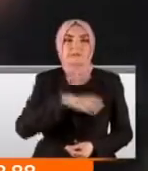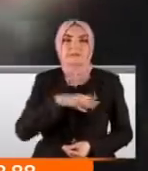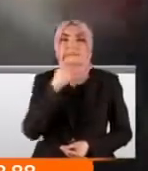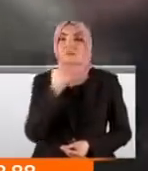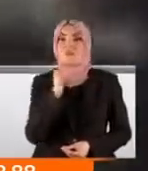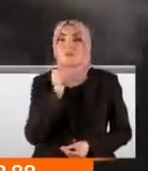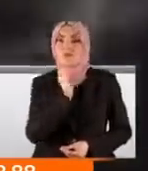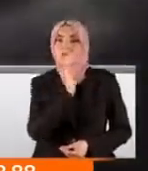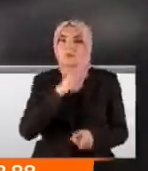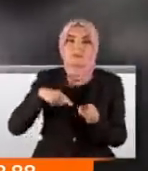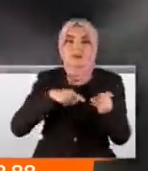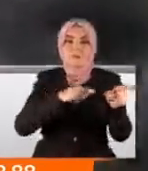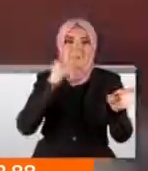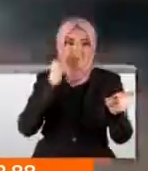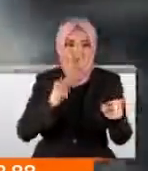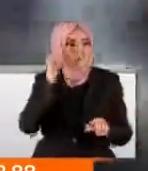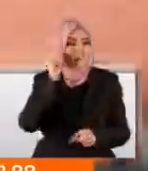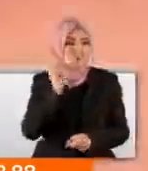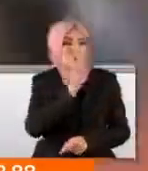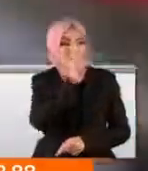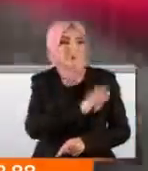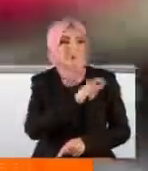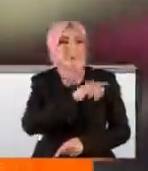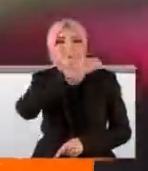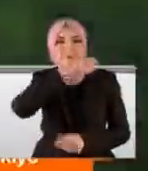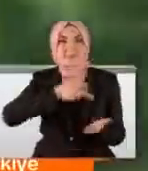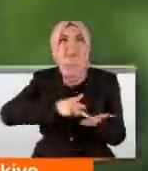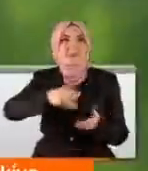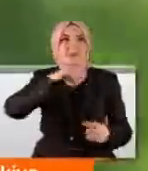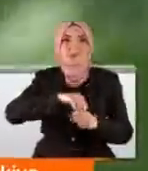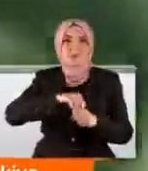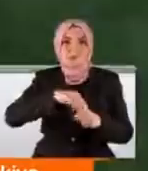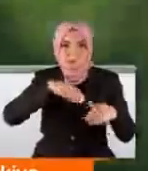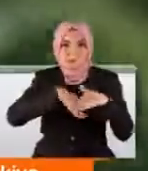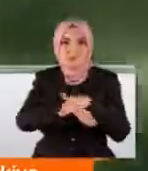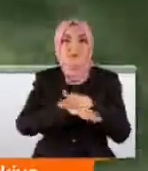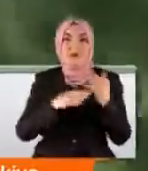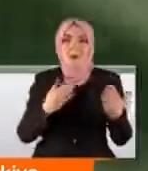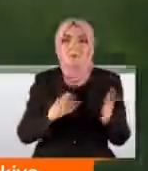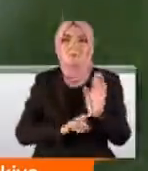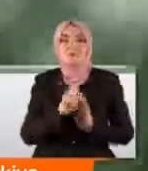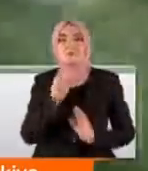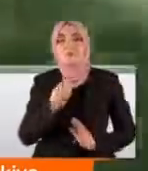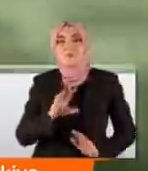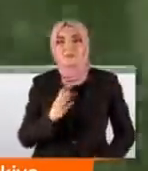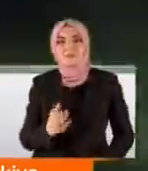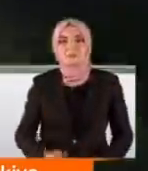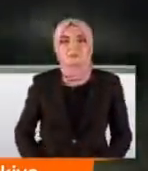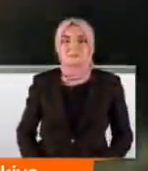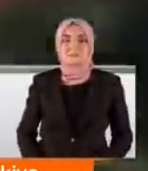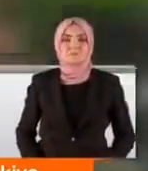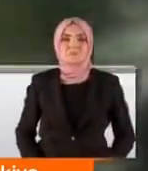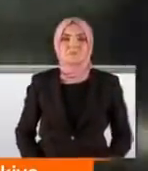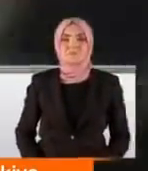sürdü. Şüpheli mısır tarlasında gizlenmeye çalıştı ama başaramadı. Niye polisten kaçıyorsun? Abi sıfır aldım.